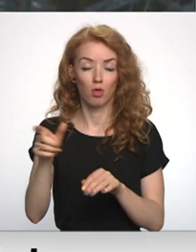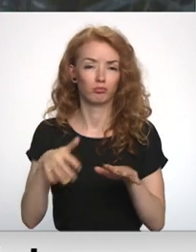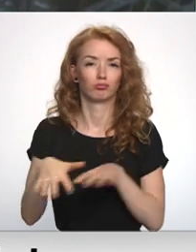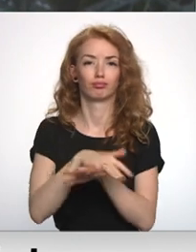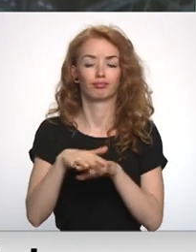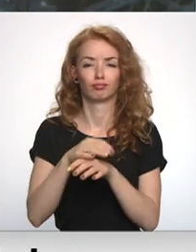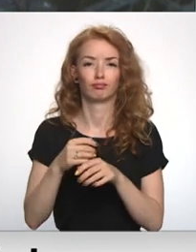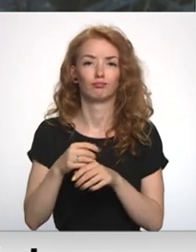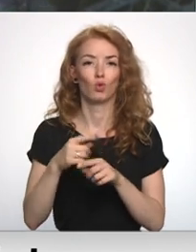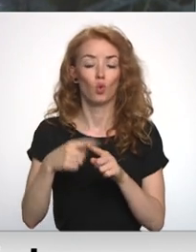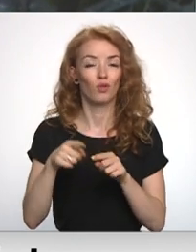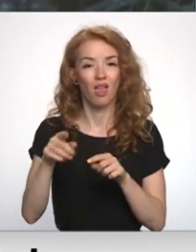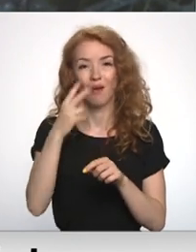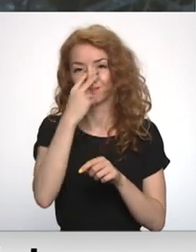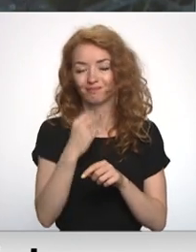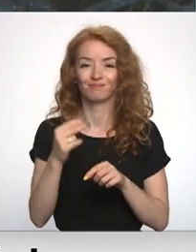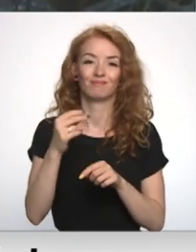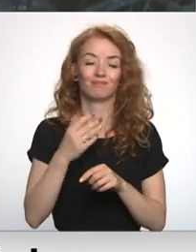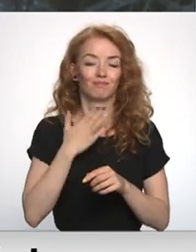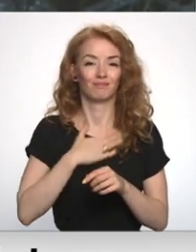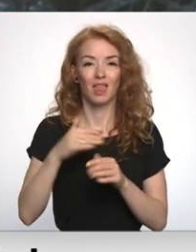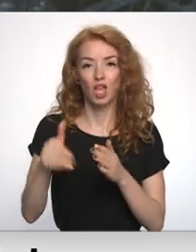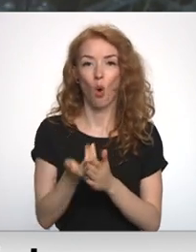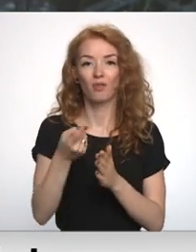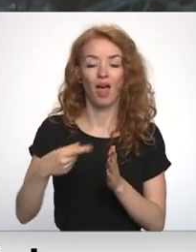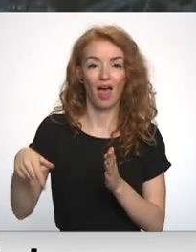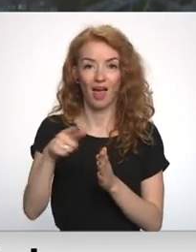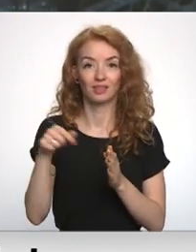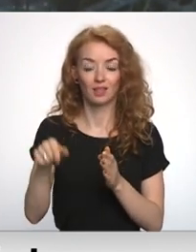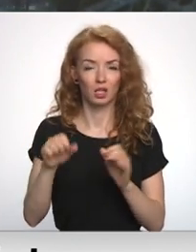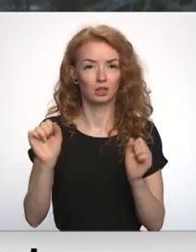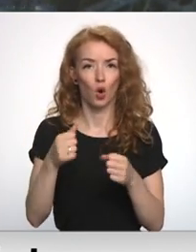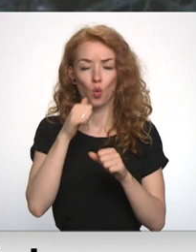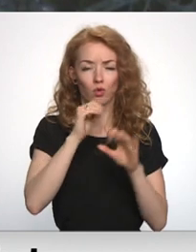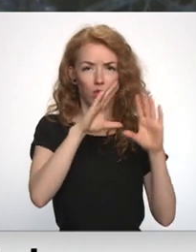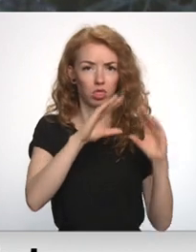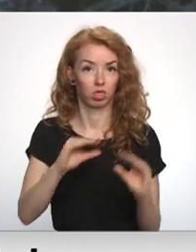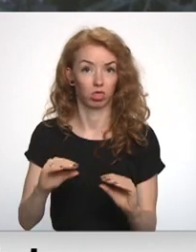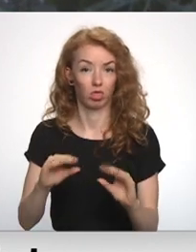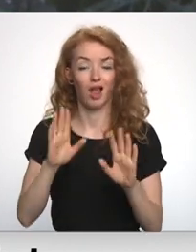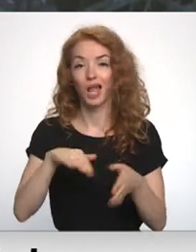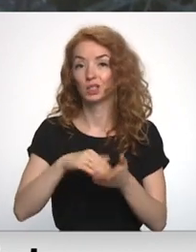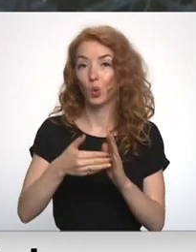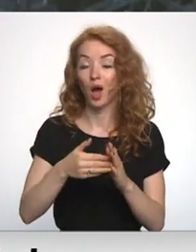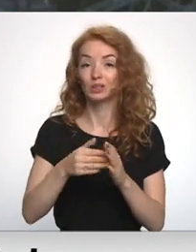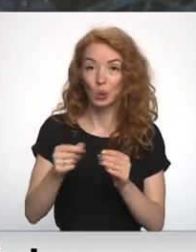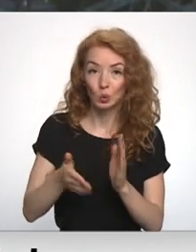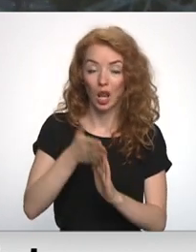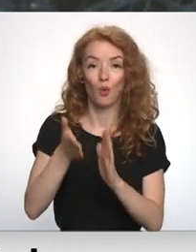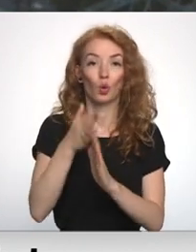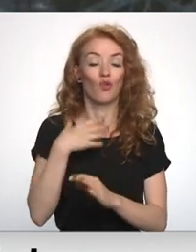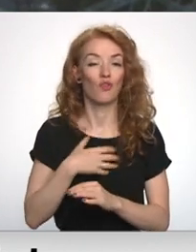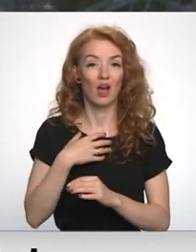protestakcijā. Pagastā iecienītajā jaunajā ezerā šovasar strauji pazeminājies ūdens līmenis. Lai situāciju labotu, esot vajadzīgi